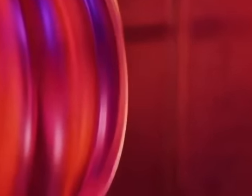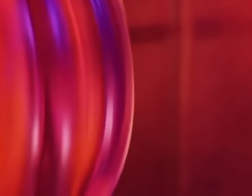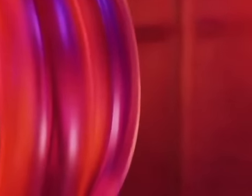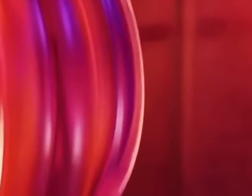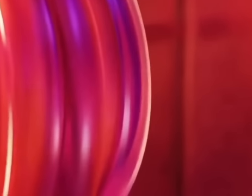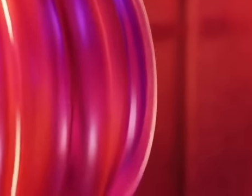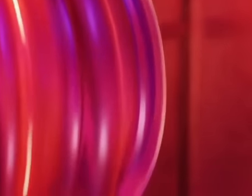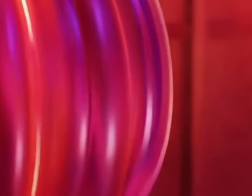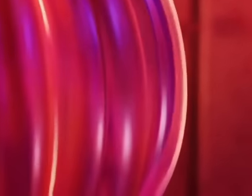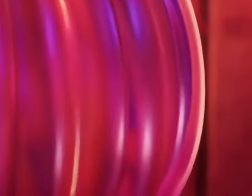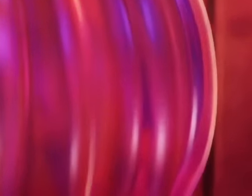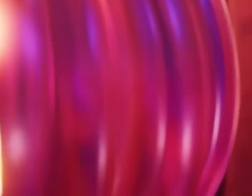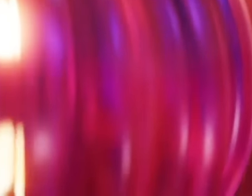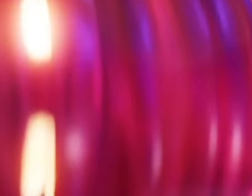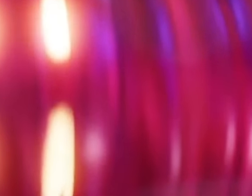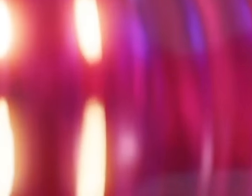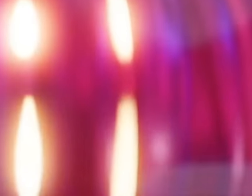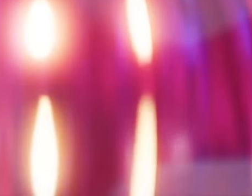واجعله لنا